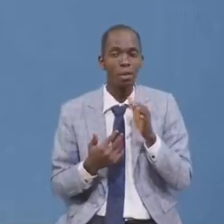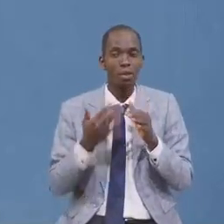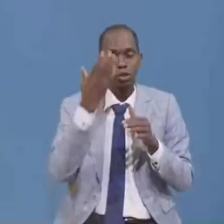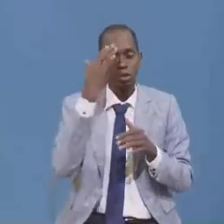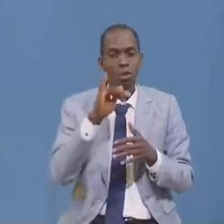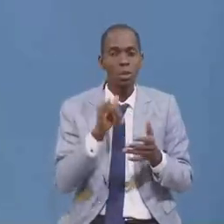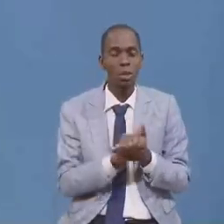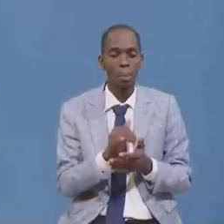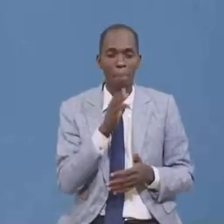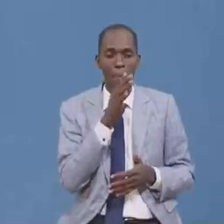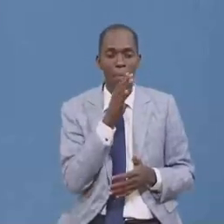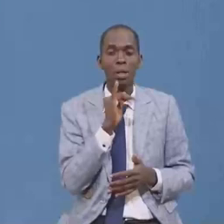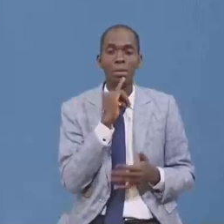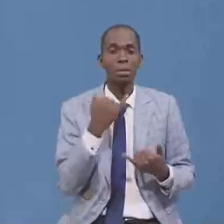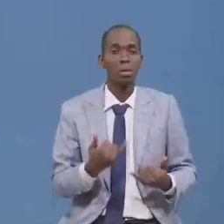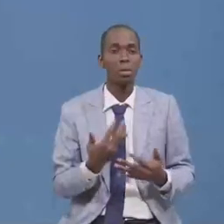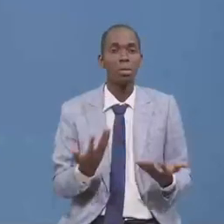sachant que maman était enceinte